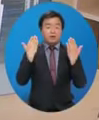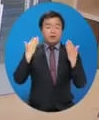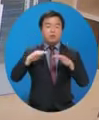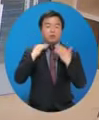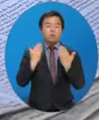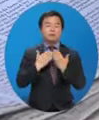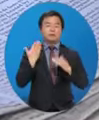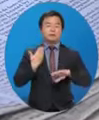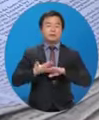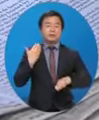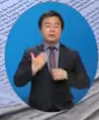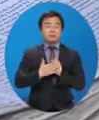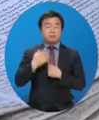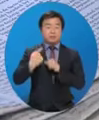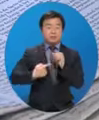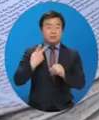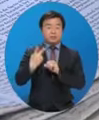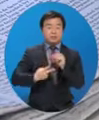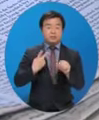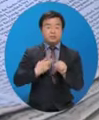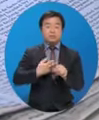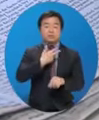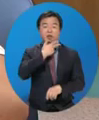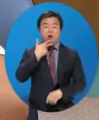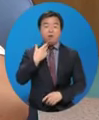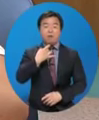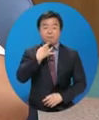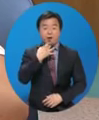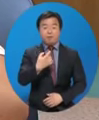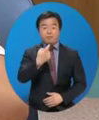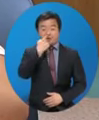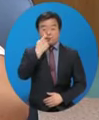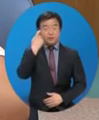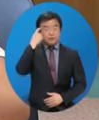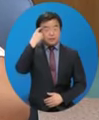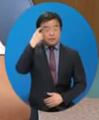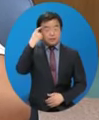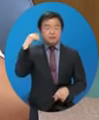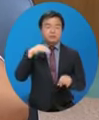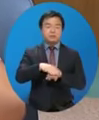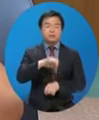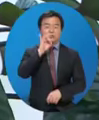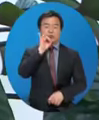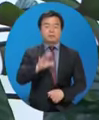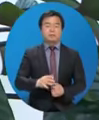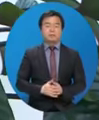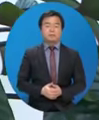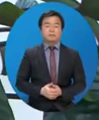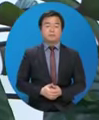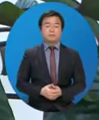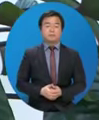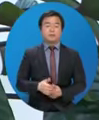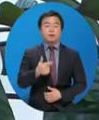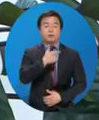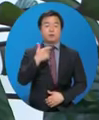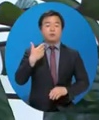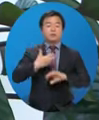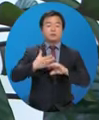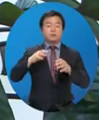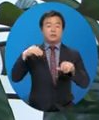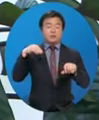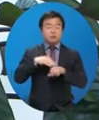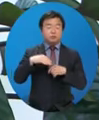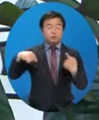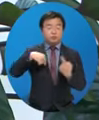다르므로 단순히 1, 2년 영어만 배워오겠다는 유학의 개념으로 접근해서도 안 됩니다. 굉장히 외국식으로 운영이